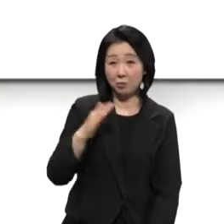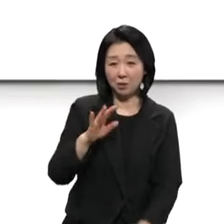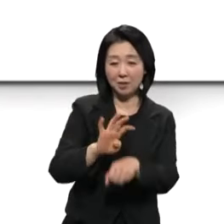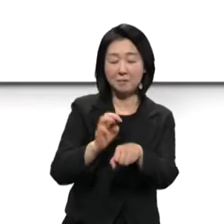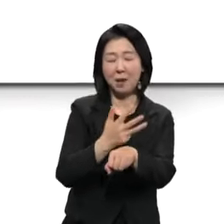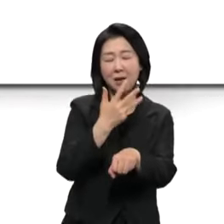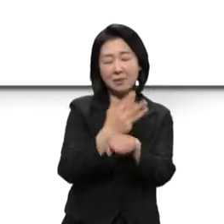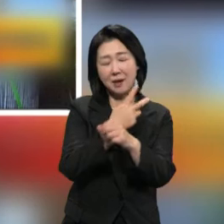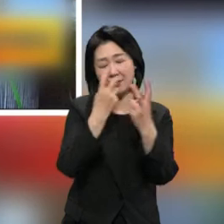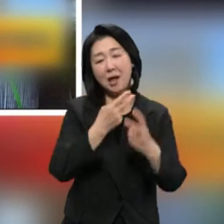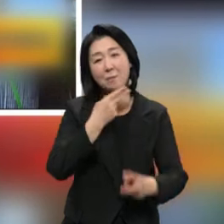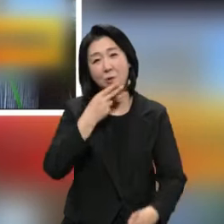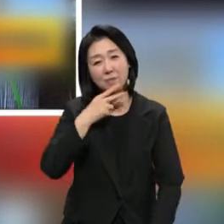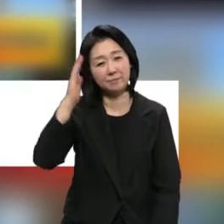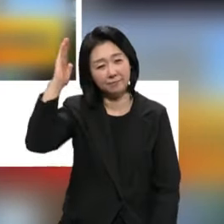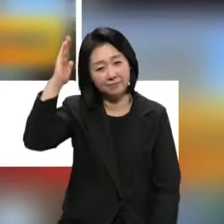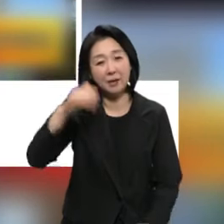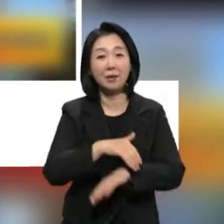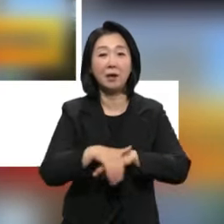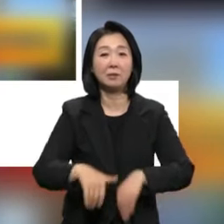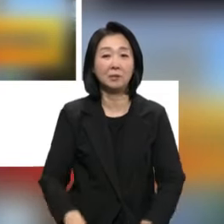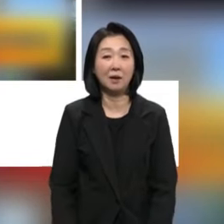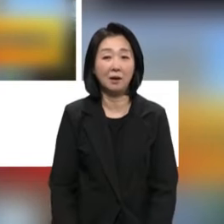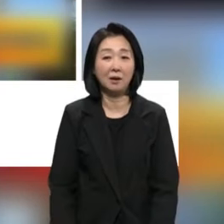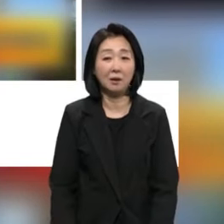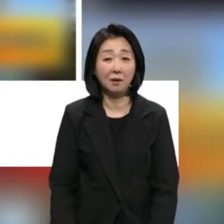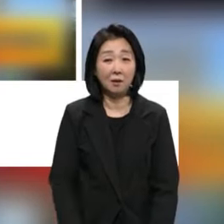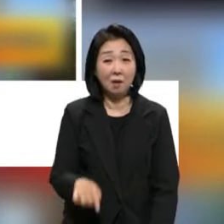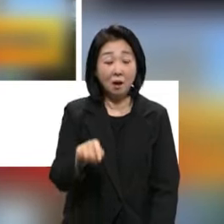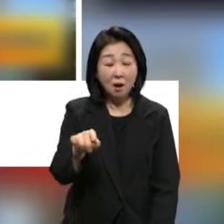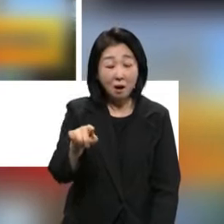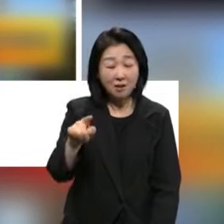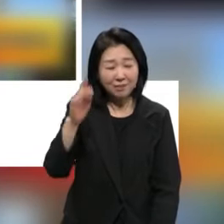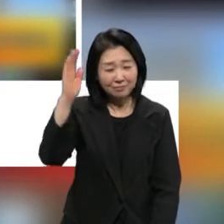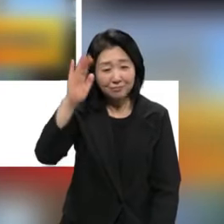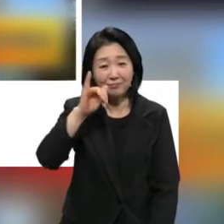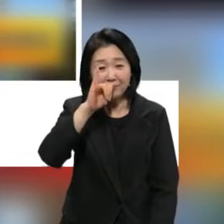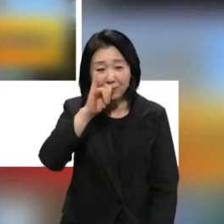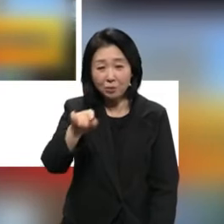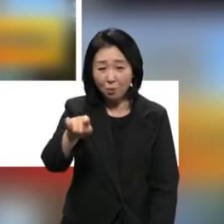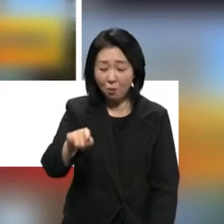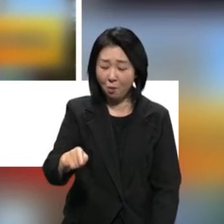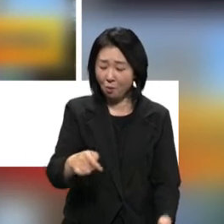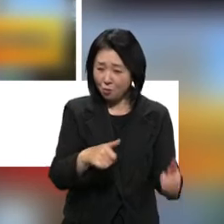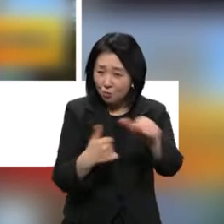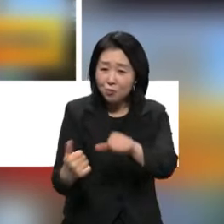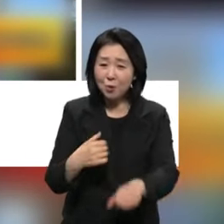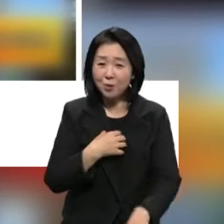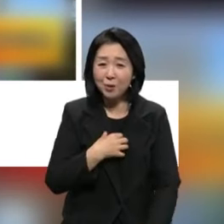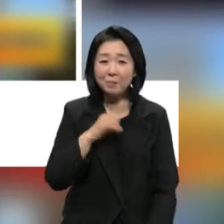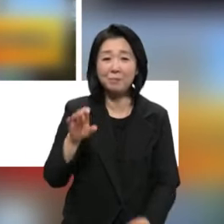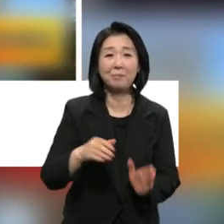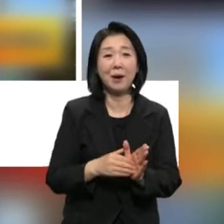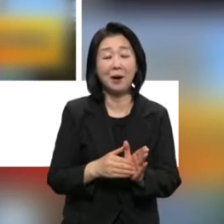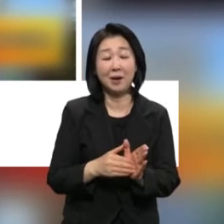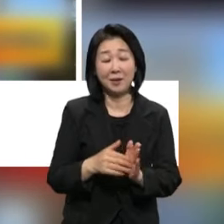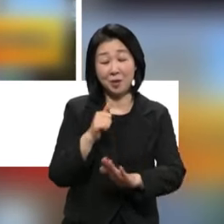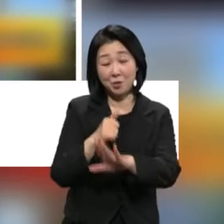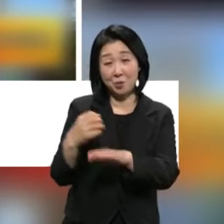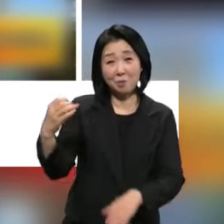유세에 나섰습니다. 무방 유세까지 하면 제가 그랬어요. 이러다가 좀 표현이 그렇지만 죽는 거 아니냐. 그랬더니 이준석